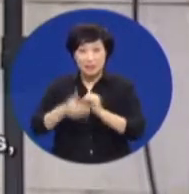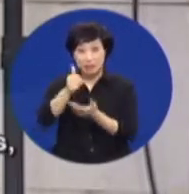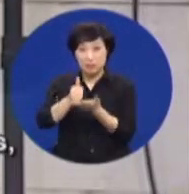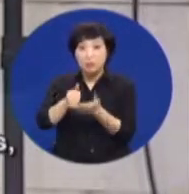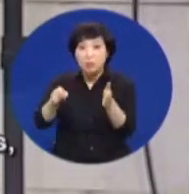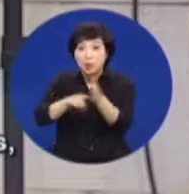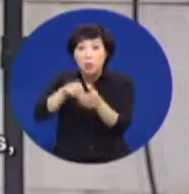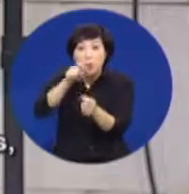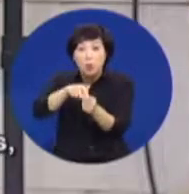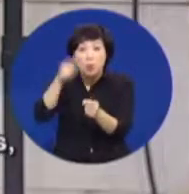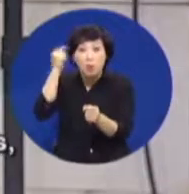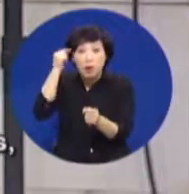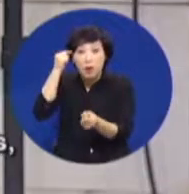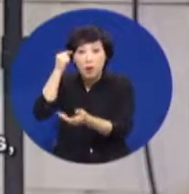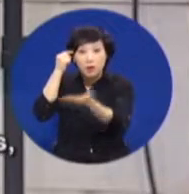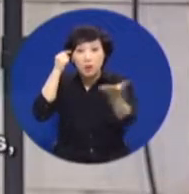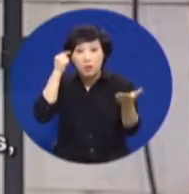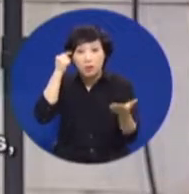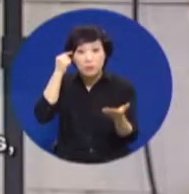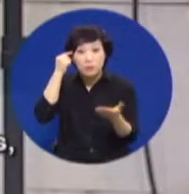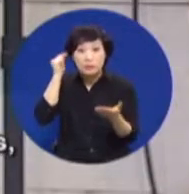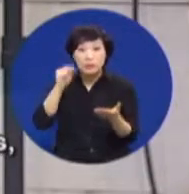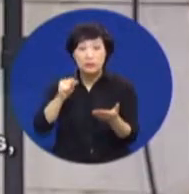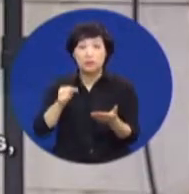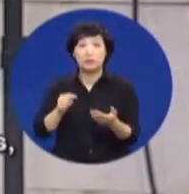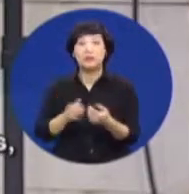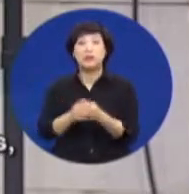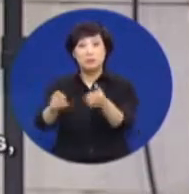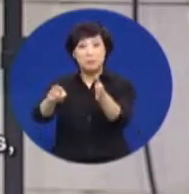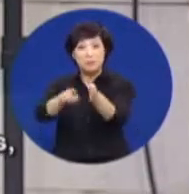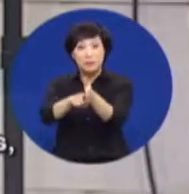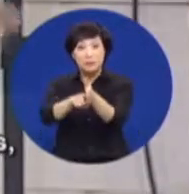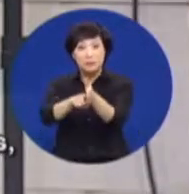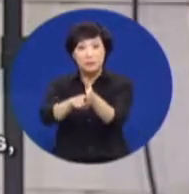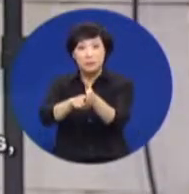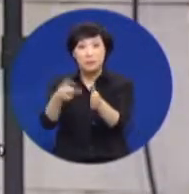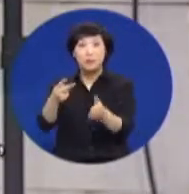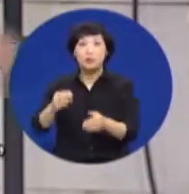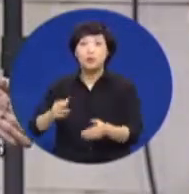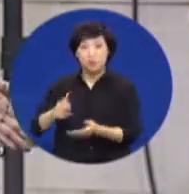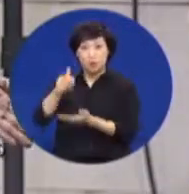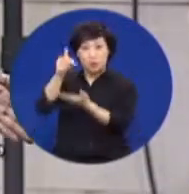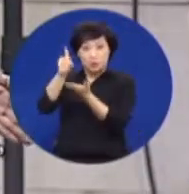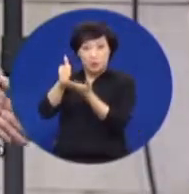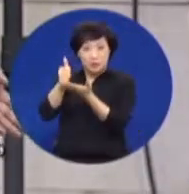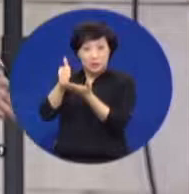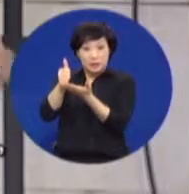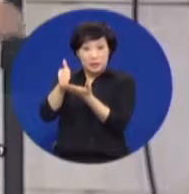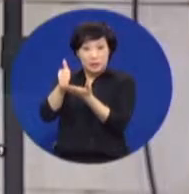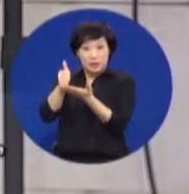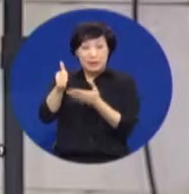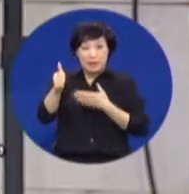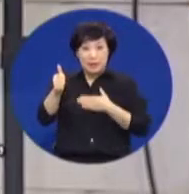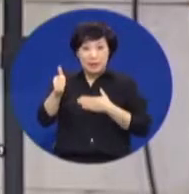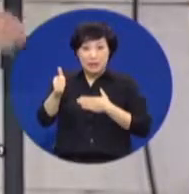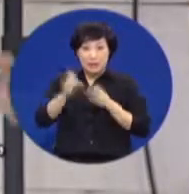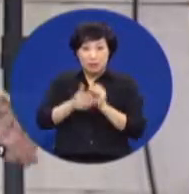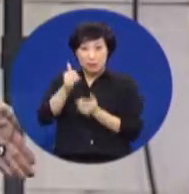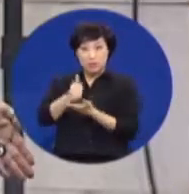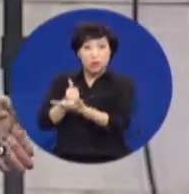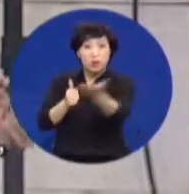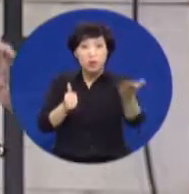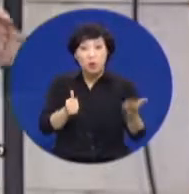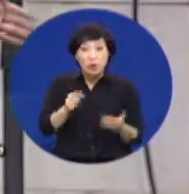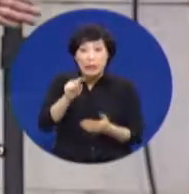왜 믿나 하는 여러분의 믿음과 우리 주님이 나는